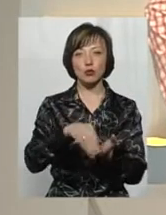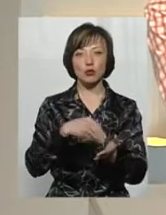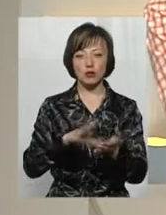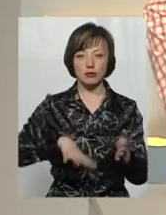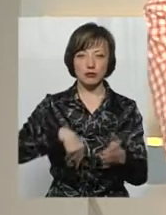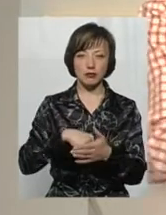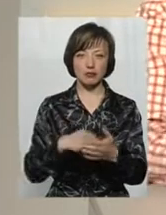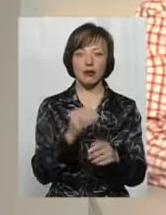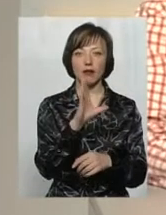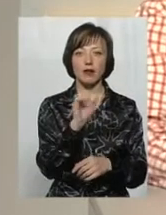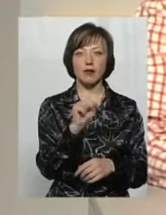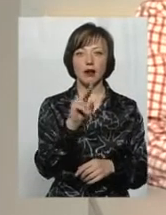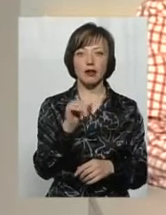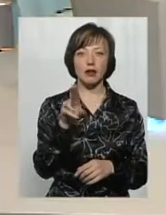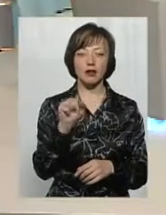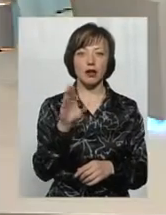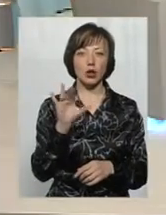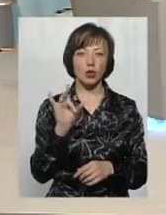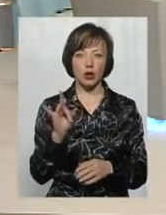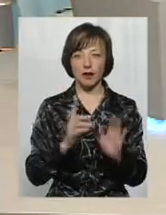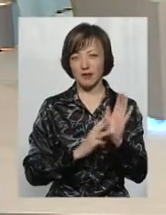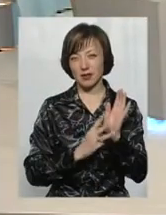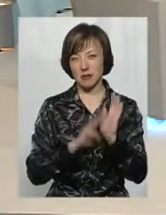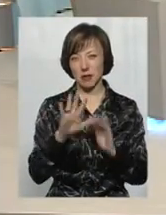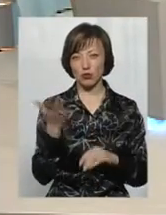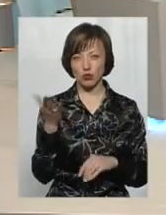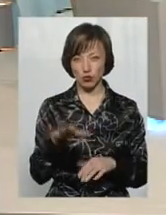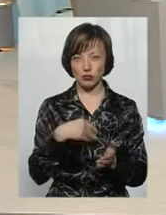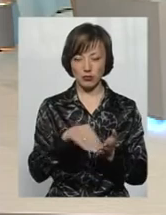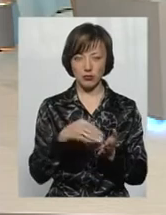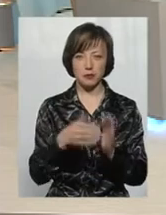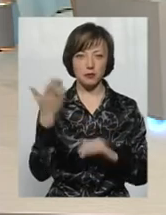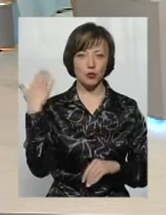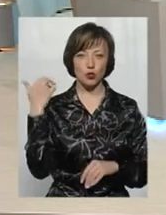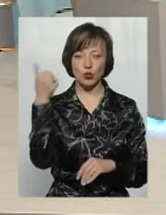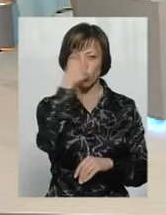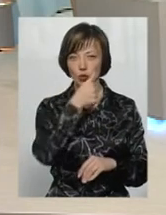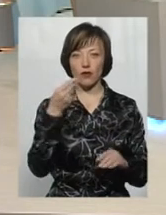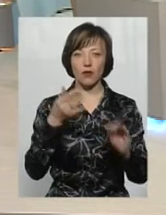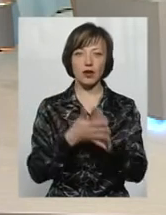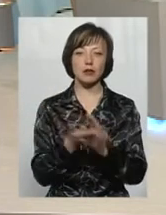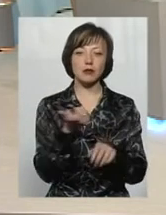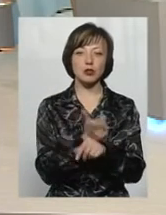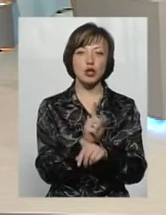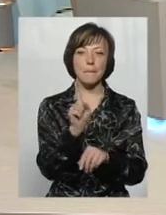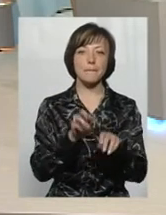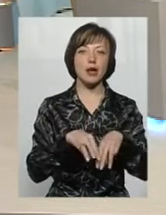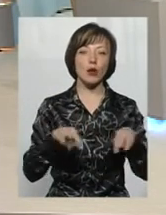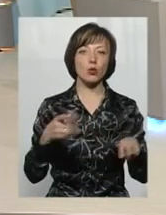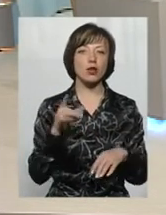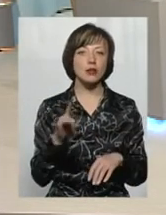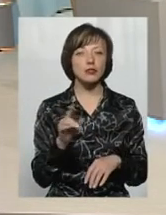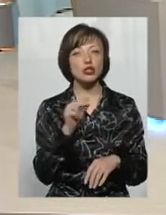власні кошти ті самі валідатори. У них там 85 валідаторів, так, придбали наприкінці минулого року, витратили, що наприклад, більше мільйона гривень. Ось,